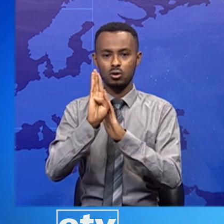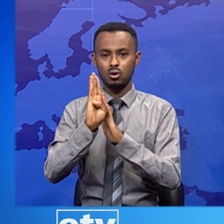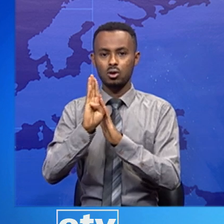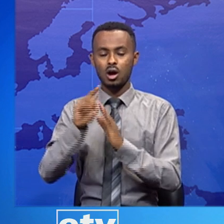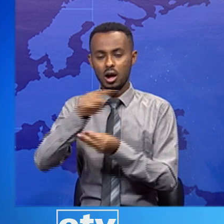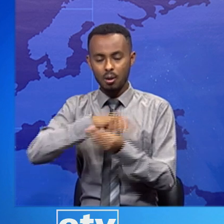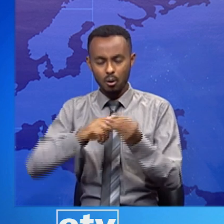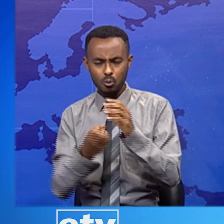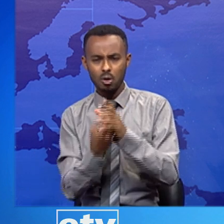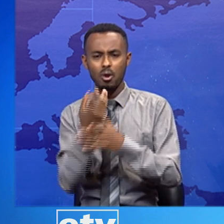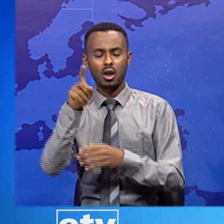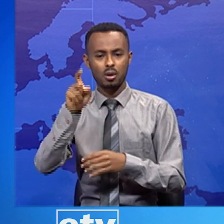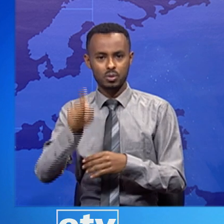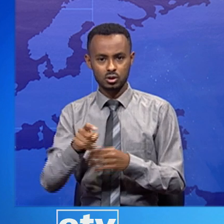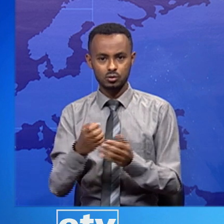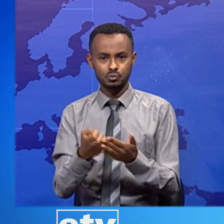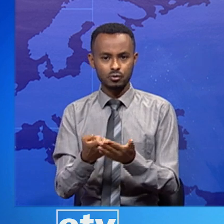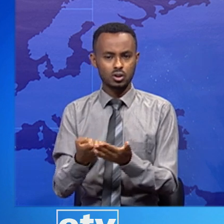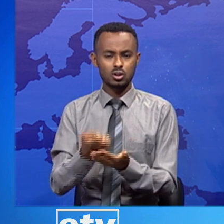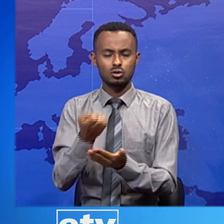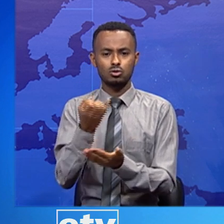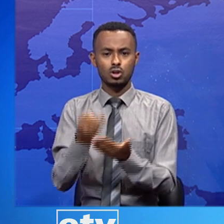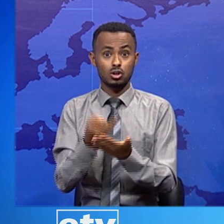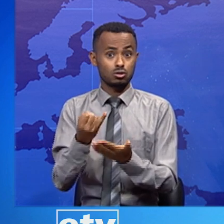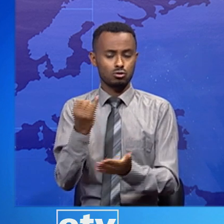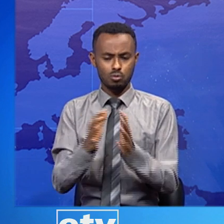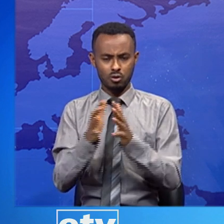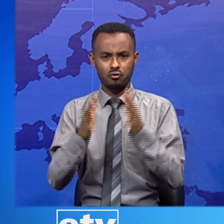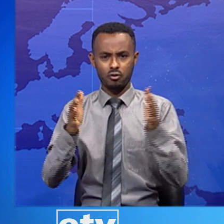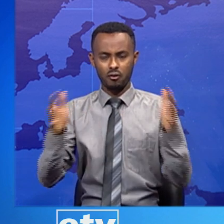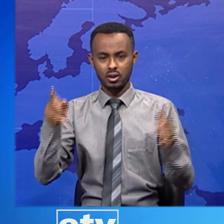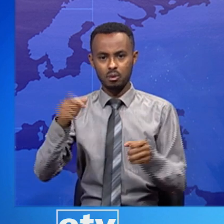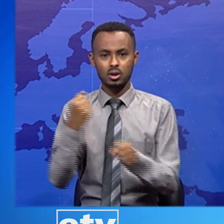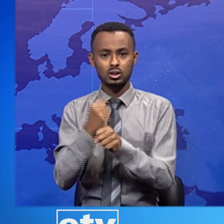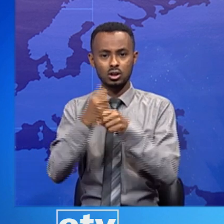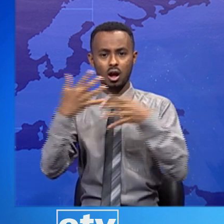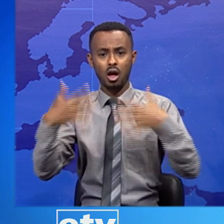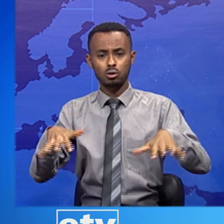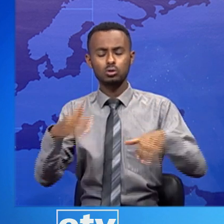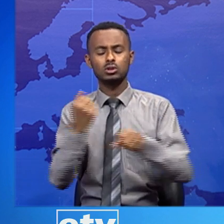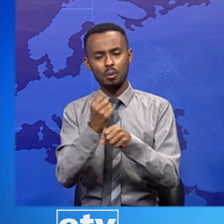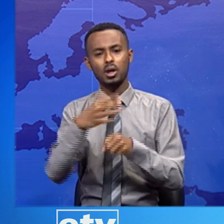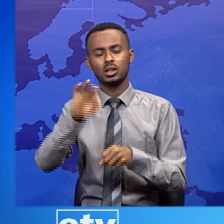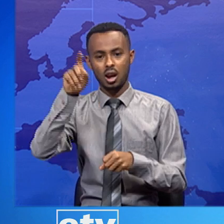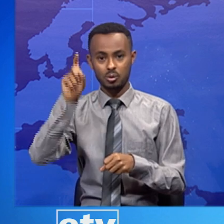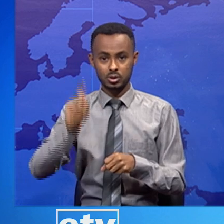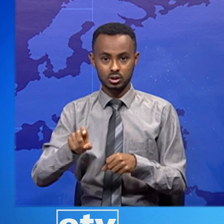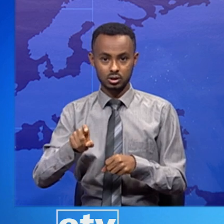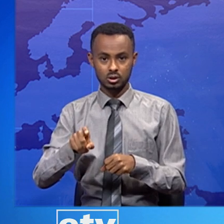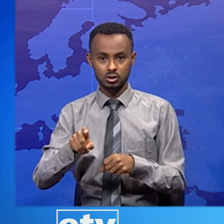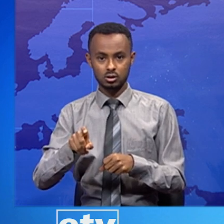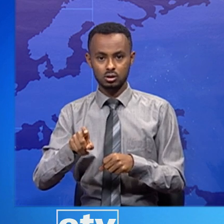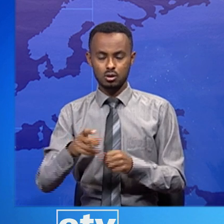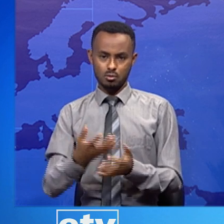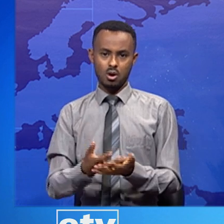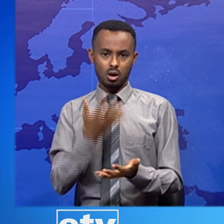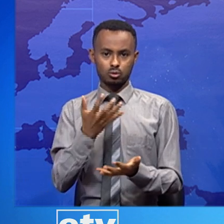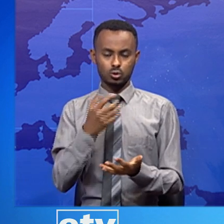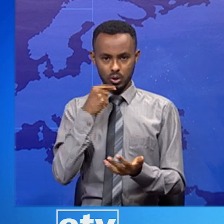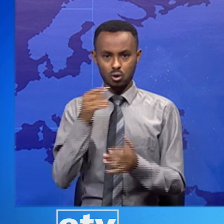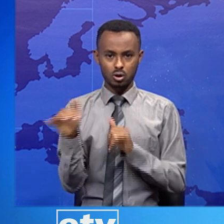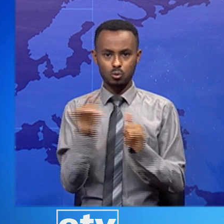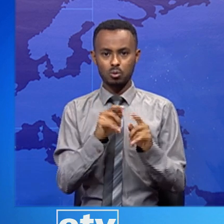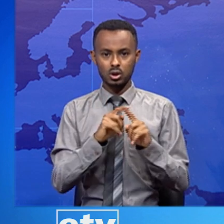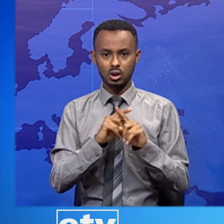የሚያድገው። አካባቢ መልማት አለ፣ ኢንዱስትሪው መስፋፋት፣ ስራቱ ስራ ማግኘት አለ።